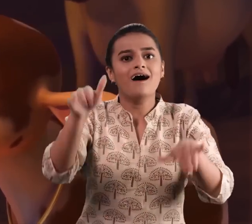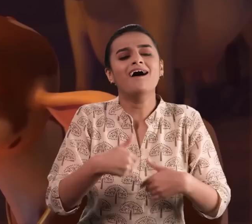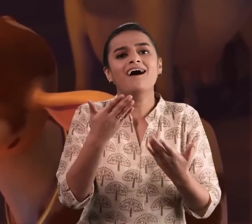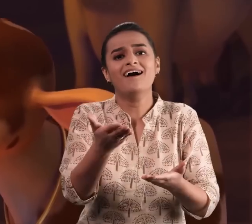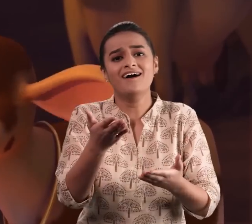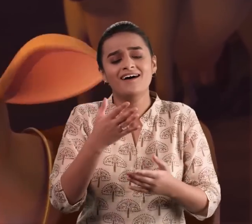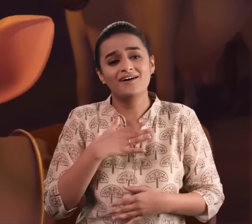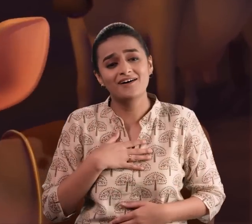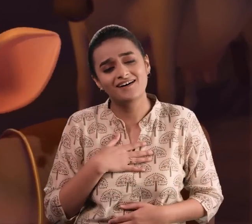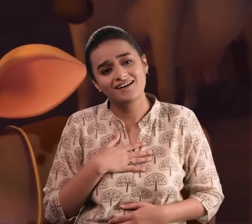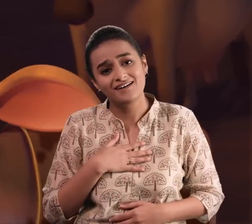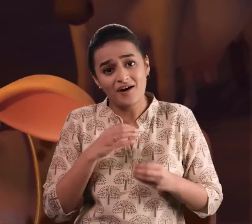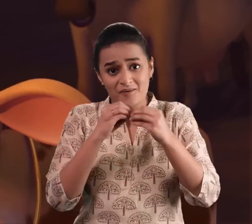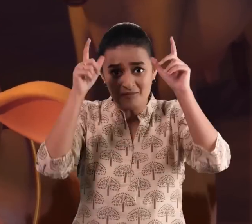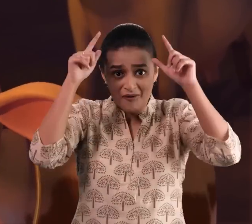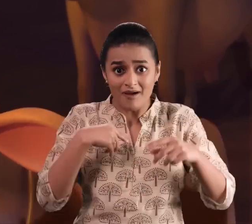आ गई।